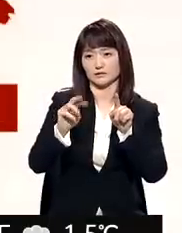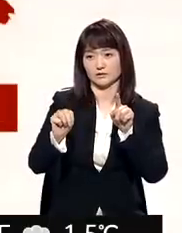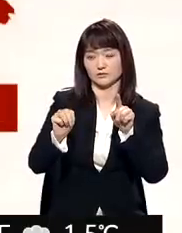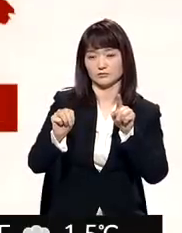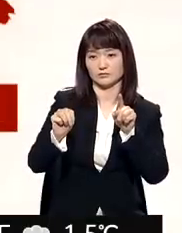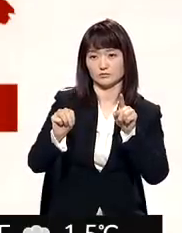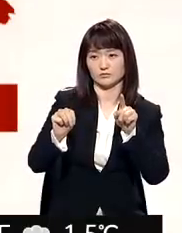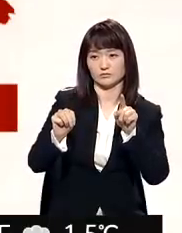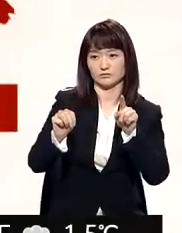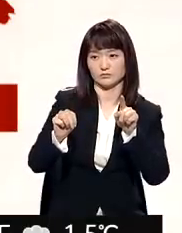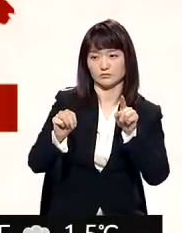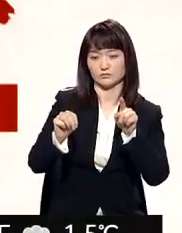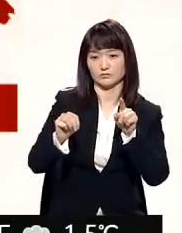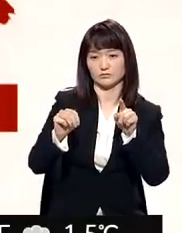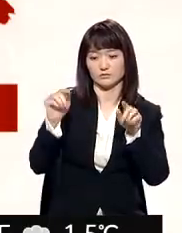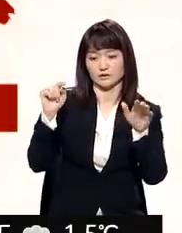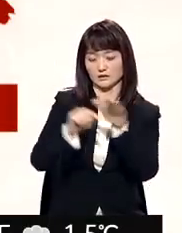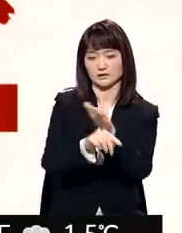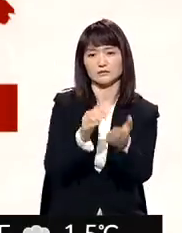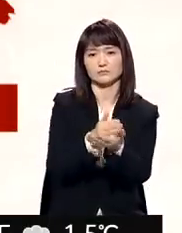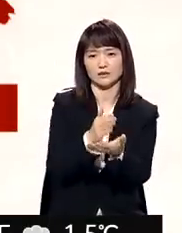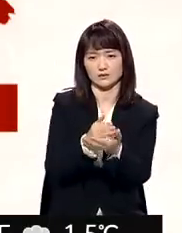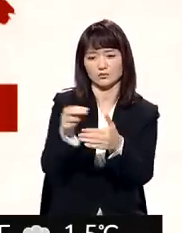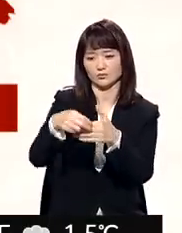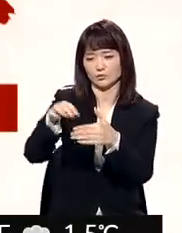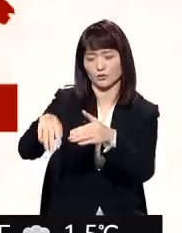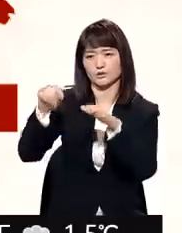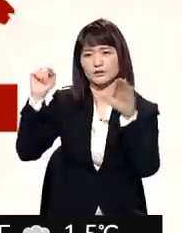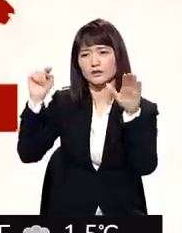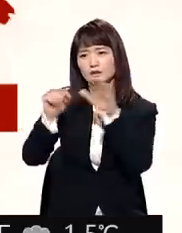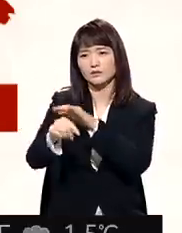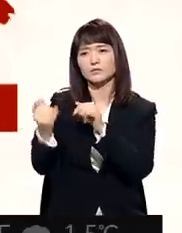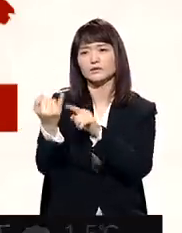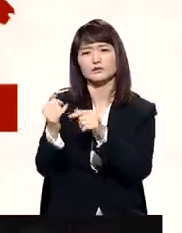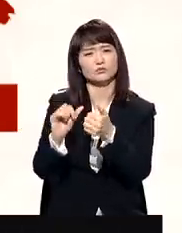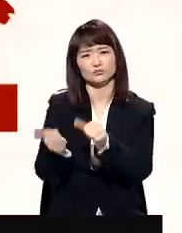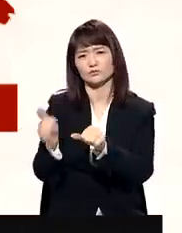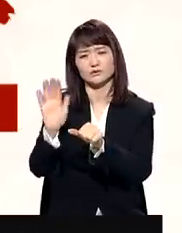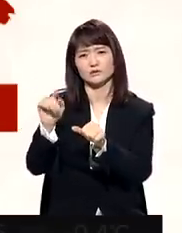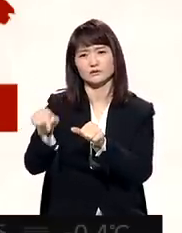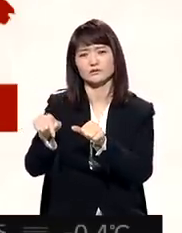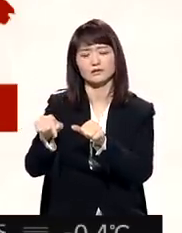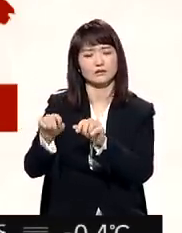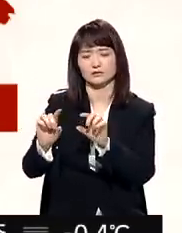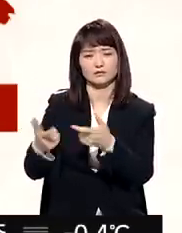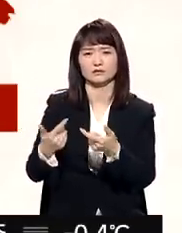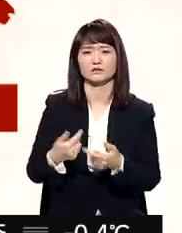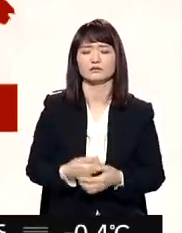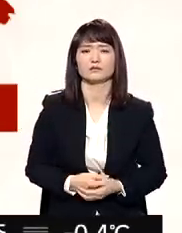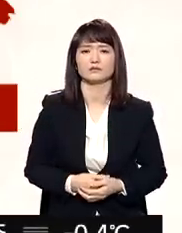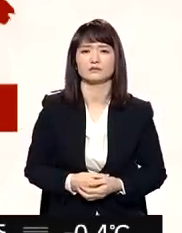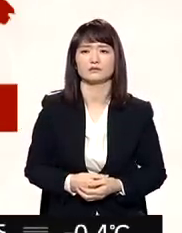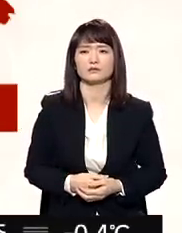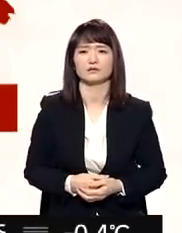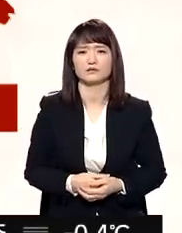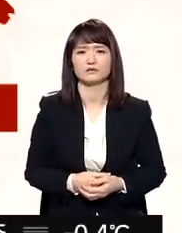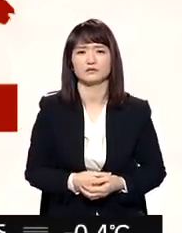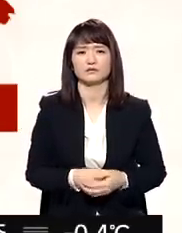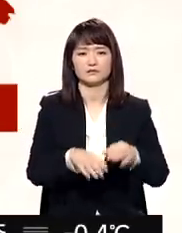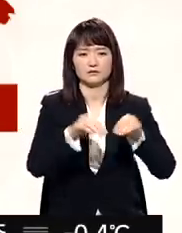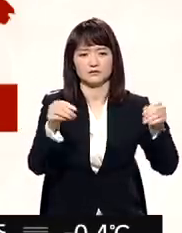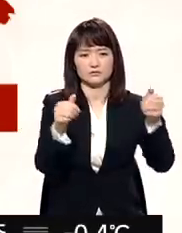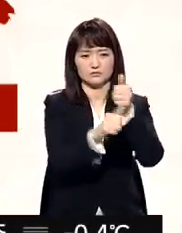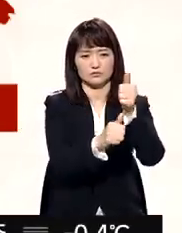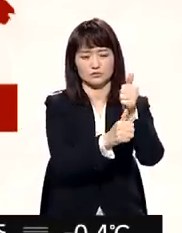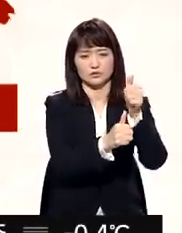갔으면이 피해 여성이 유명을 달리하지 않을 수 있는 가능성도 분명히 있었는 건데 그걸 하지 않는 거예요 그리고 지금이 부원장의